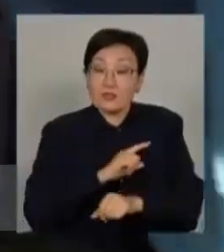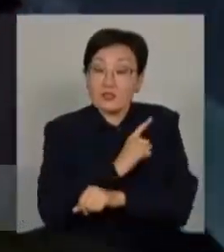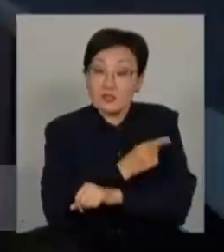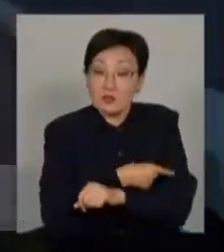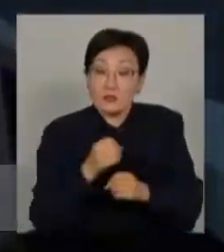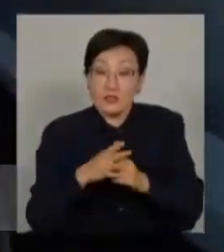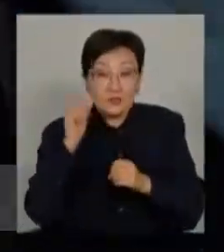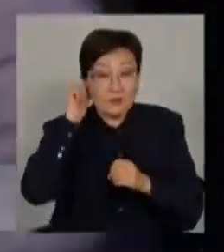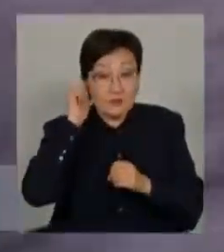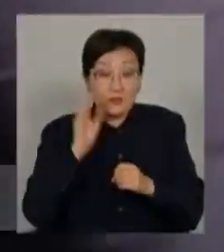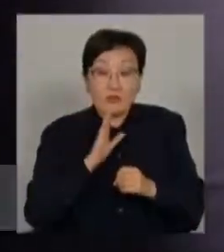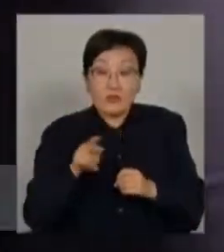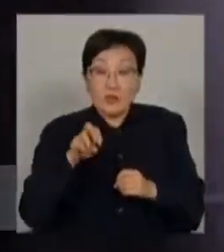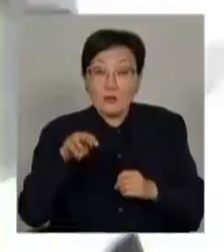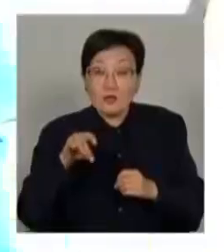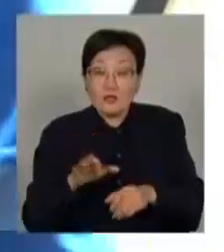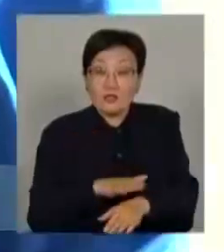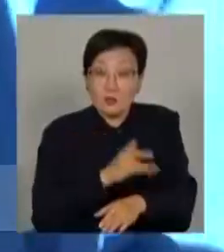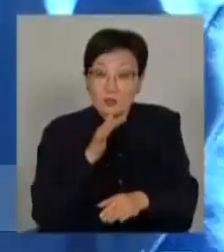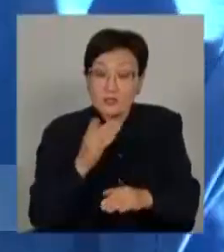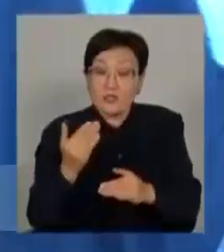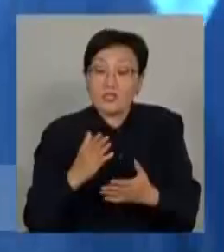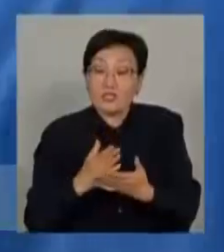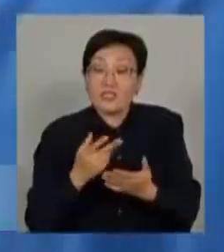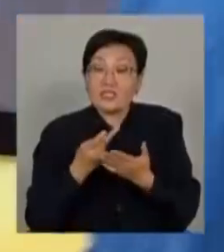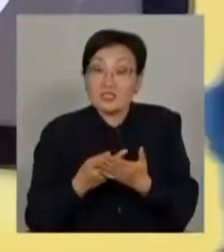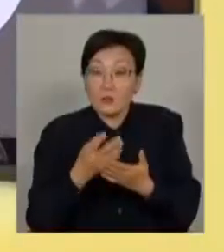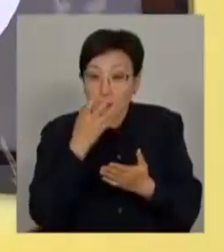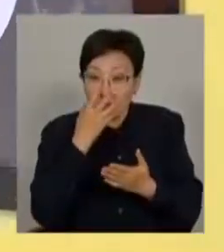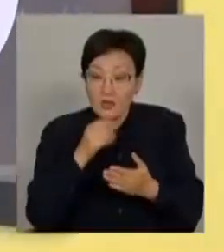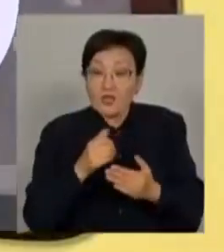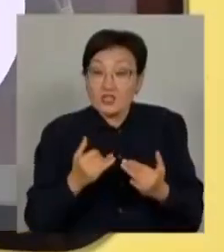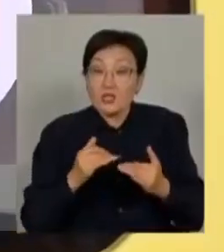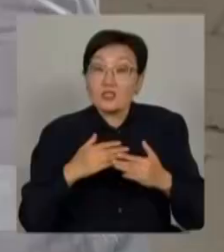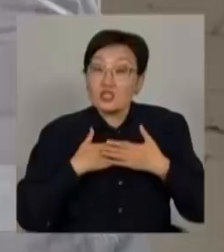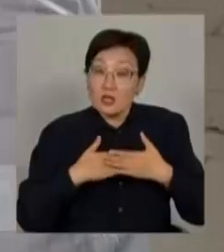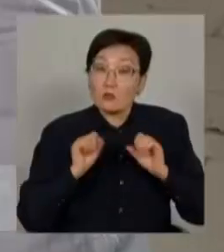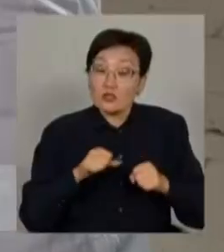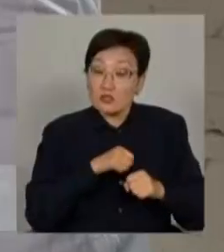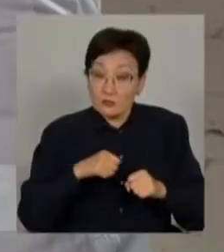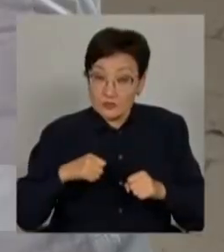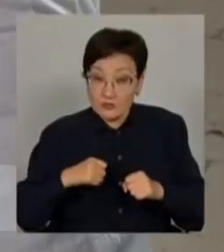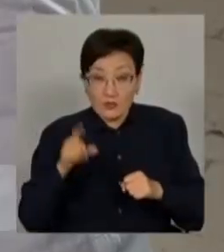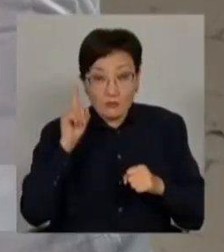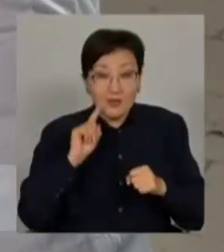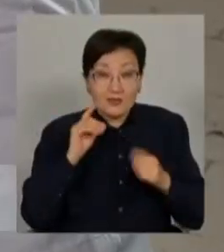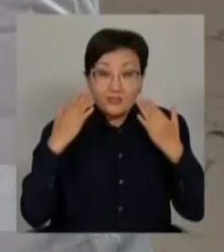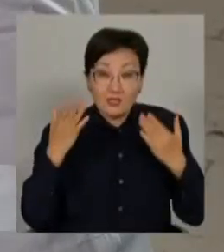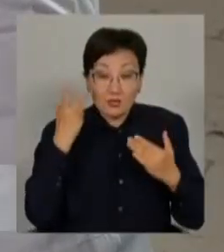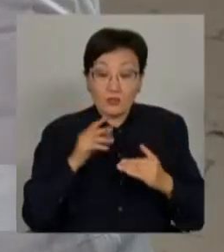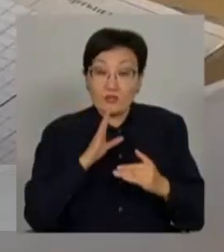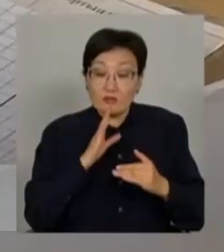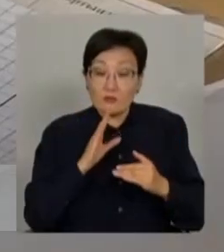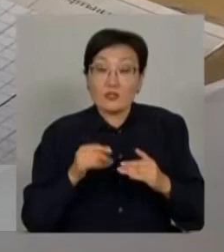всего, 15-летняя Дамира, долгое время находилась на ИВЛ. Сейчас она может дышать самостоятельно. Впрочем, врачи пока не знают, когда